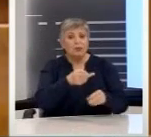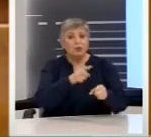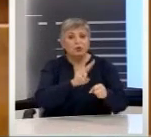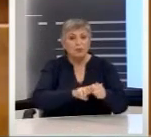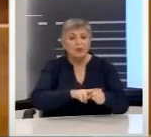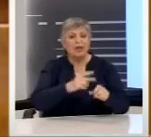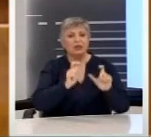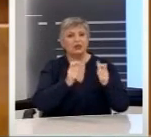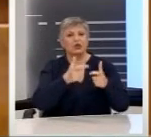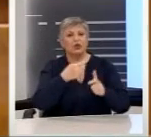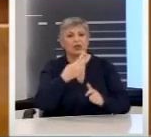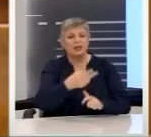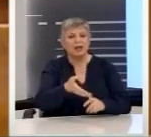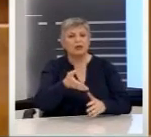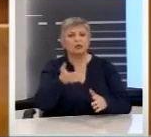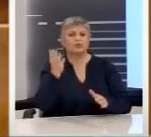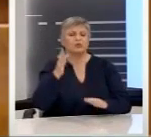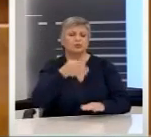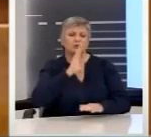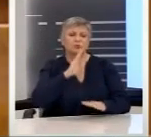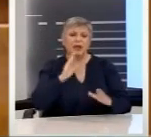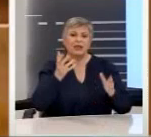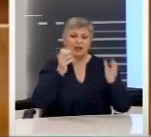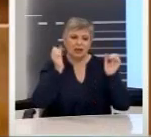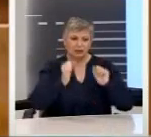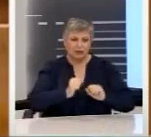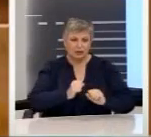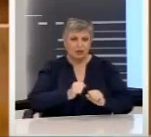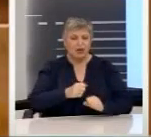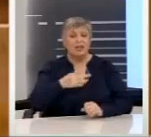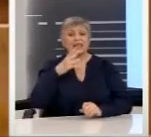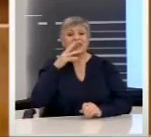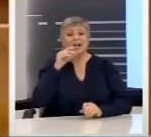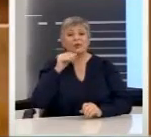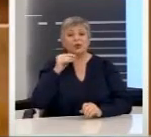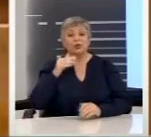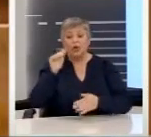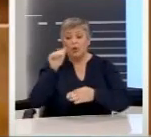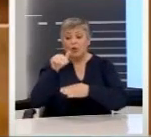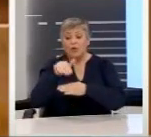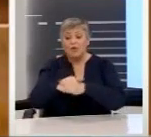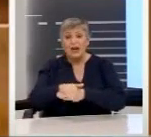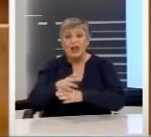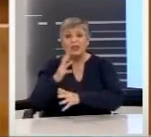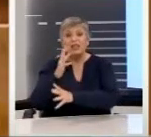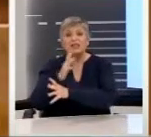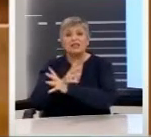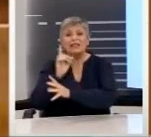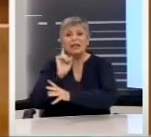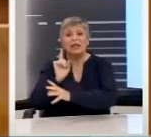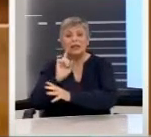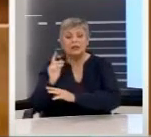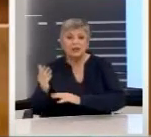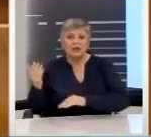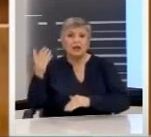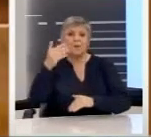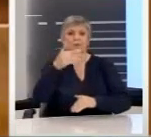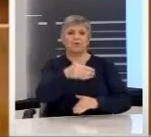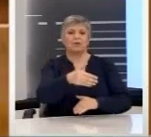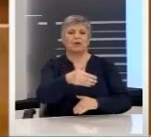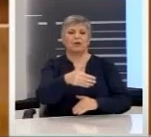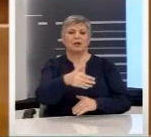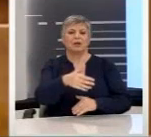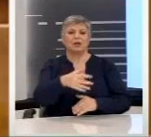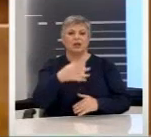κυρία Δέντε, που θα έρθετε μετά να μιλήσετε, αυτό να το θεωρείτε ως δεδομένο. Είναι τμήμα του πορήματος του εισαγγελέα. Να λοιπόν γιατί πρέπει να πάει γρήγορα,